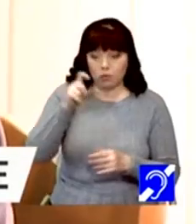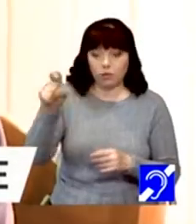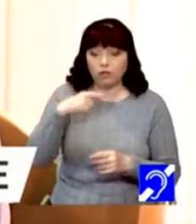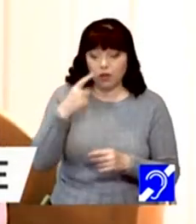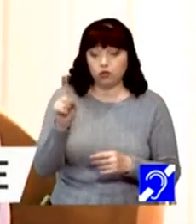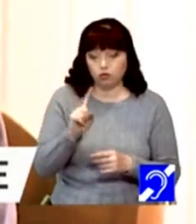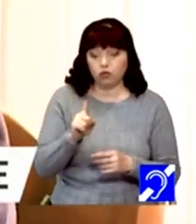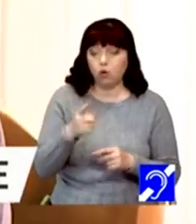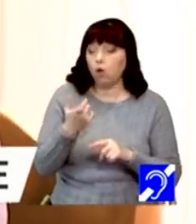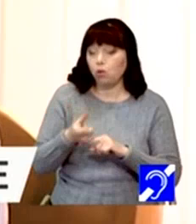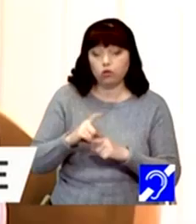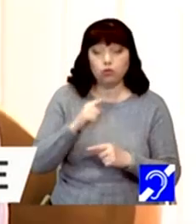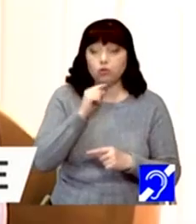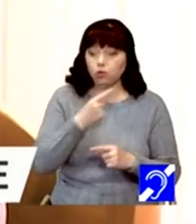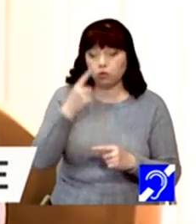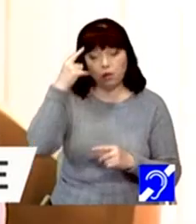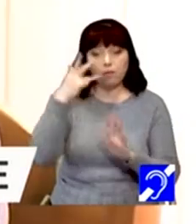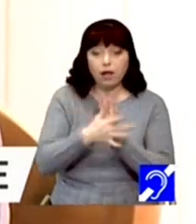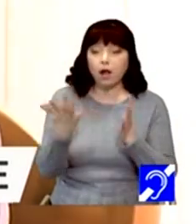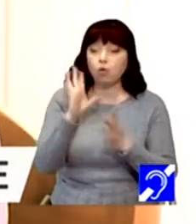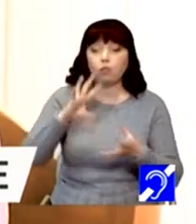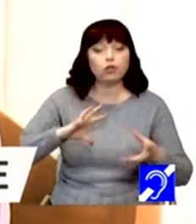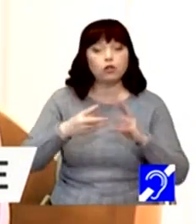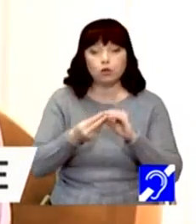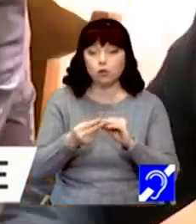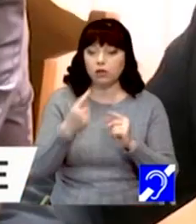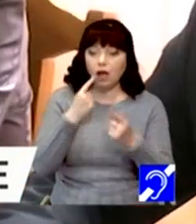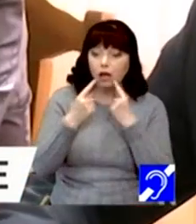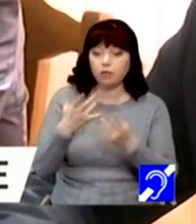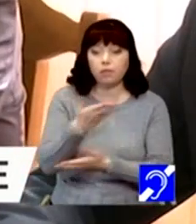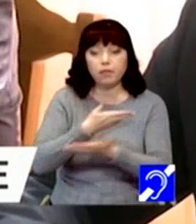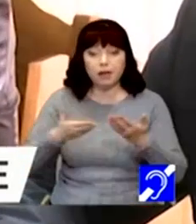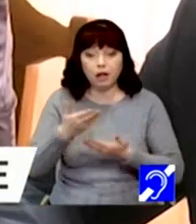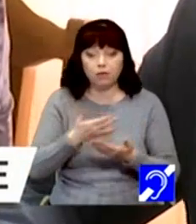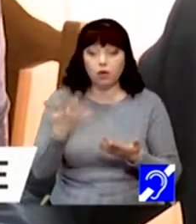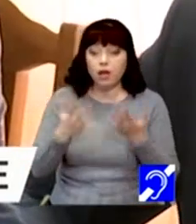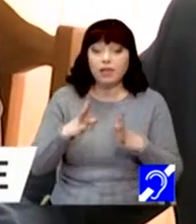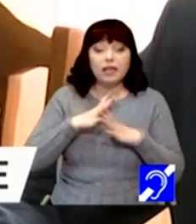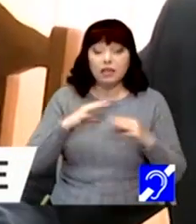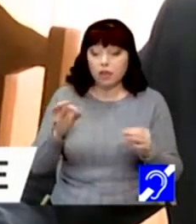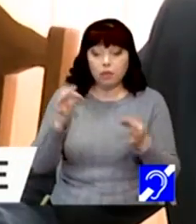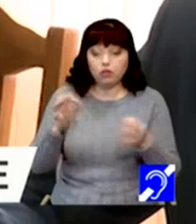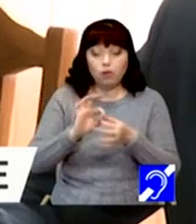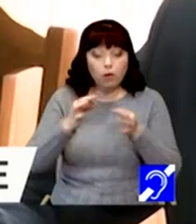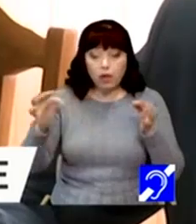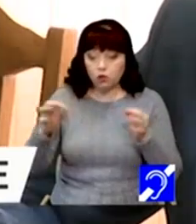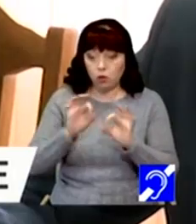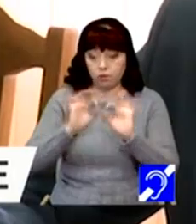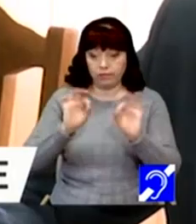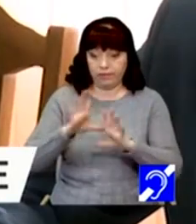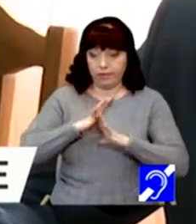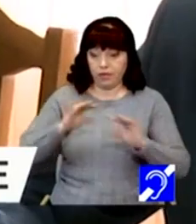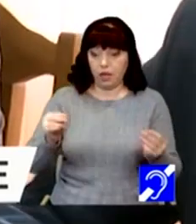spun că este greu de estimat care va fi rezultatul discuțiilor În condițiile în care nu au fost făcute publice detaliile despre